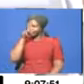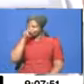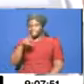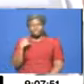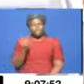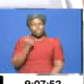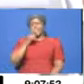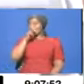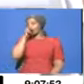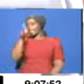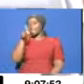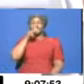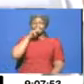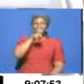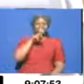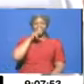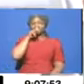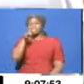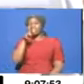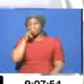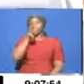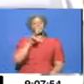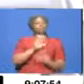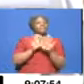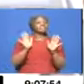tu. Wanabweka tu.